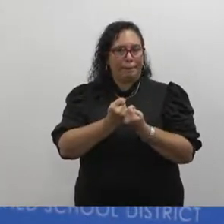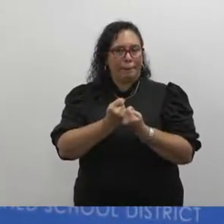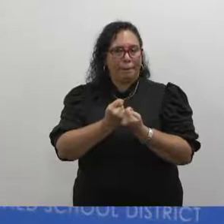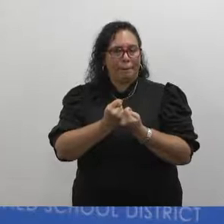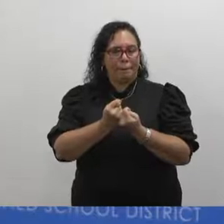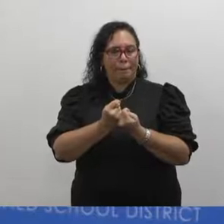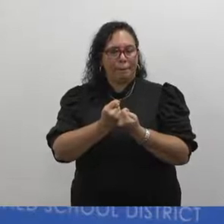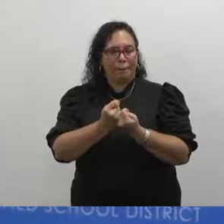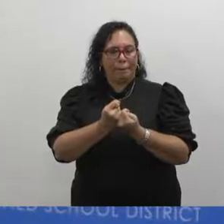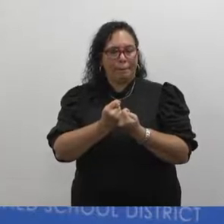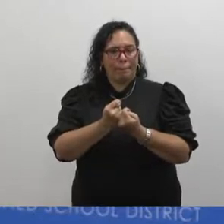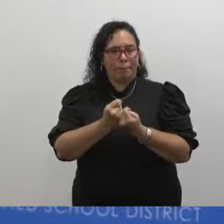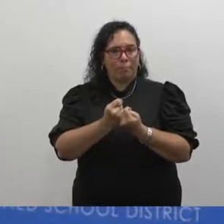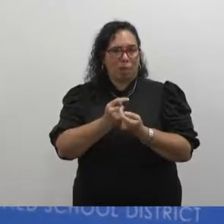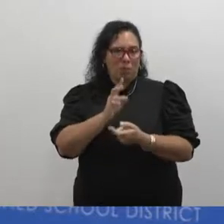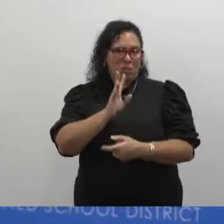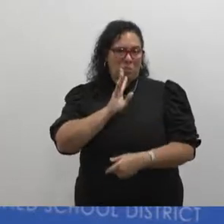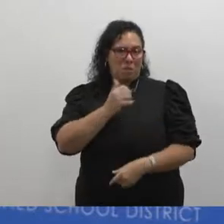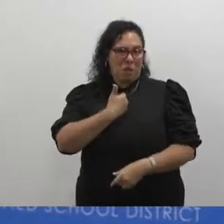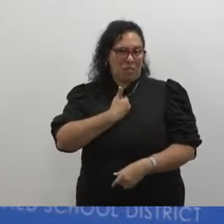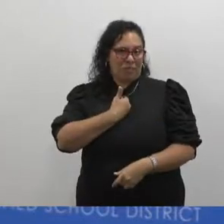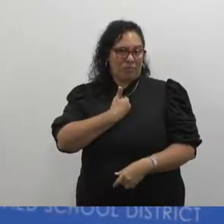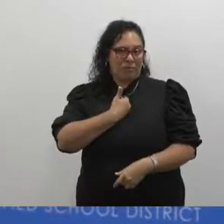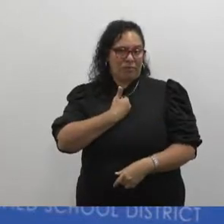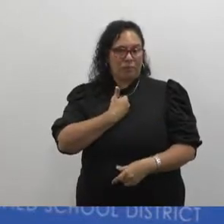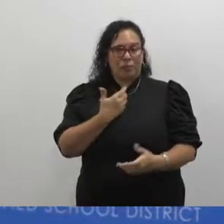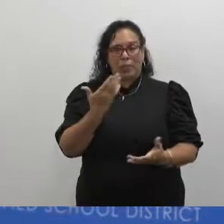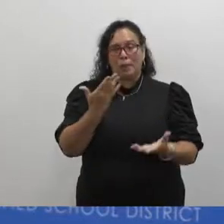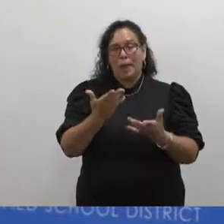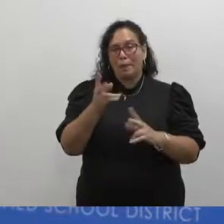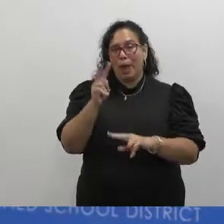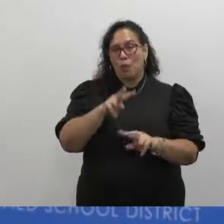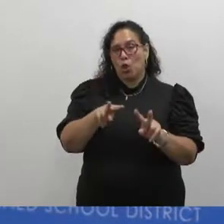nên đây bị cầm bực sa áp hi bao lắm nè